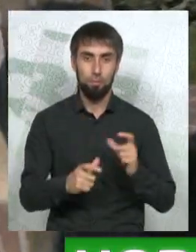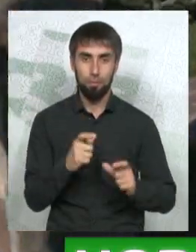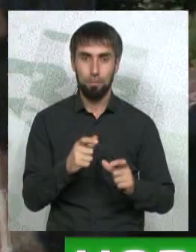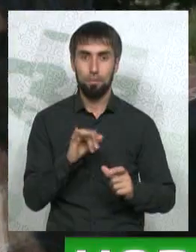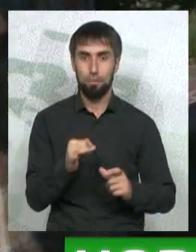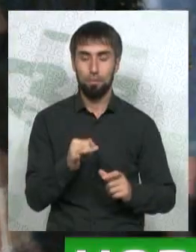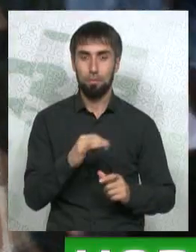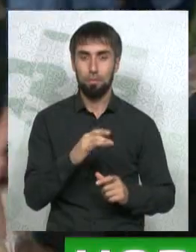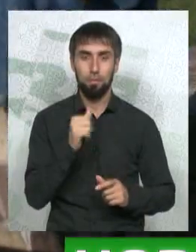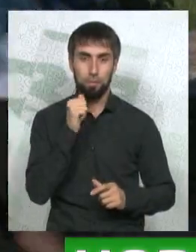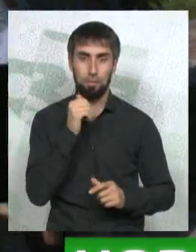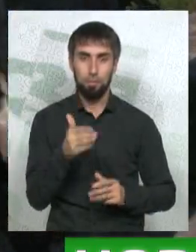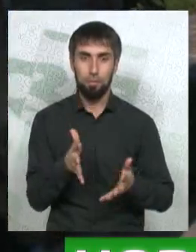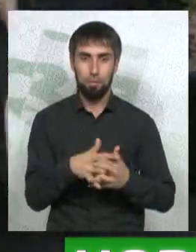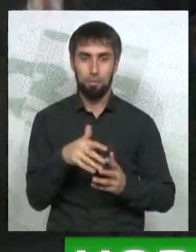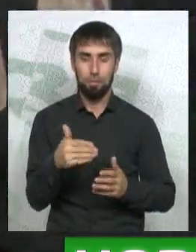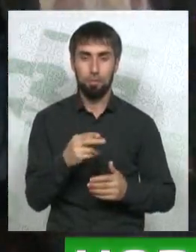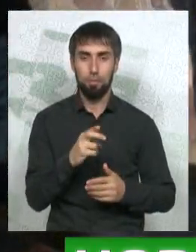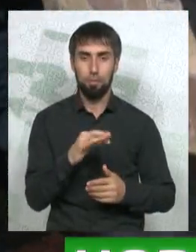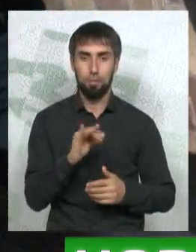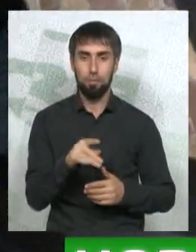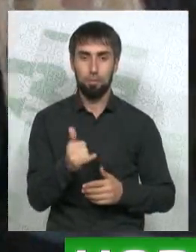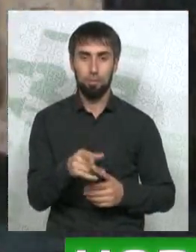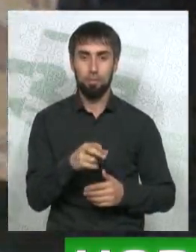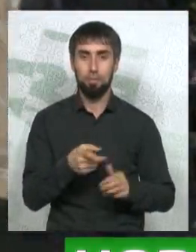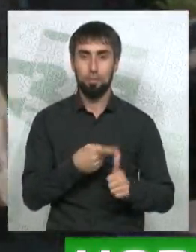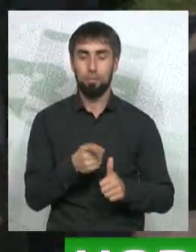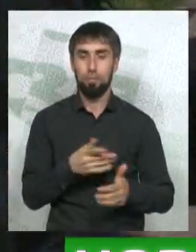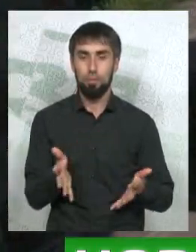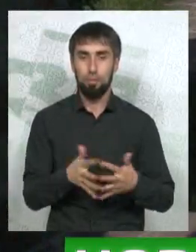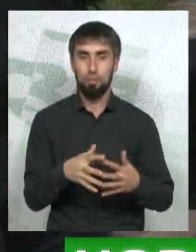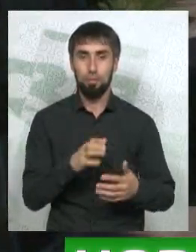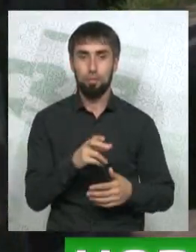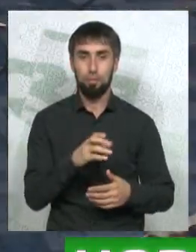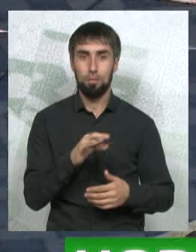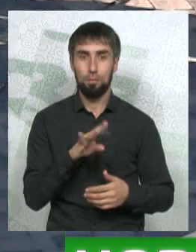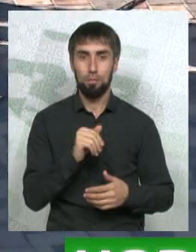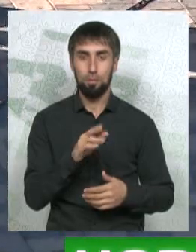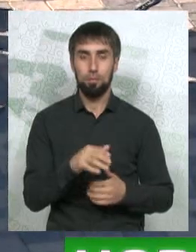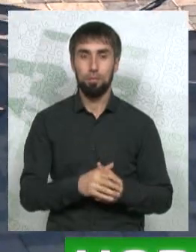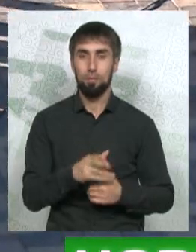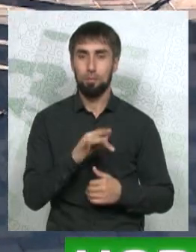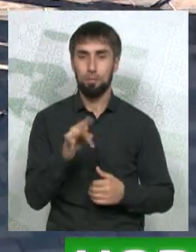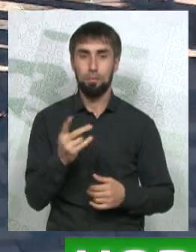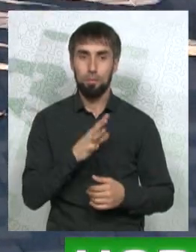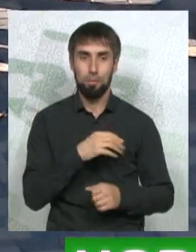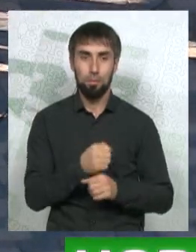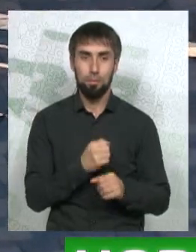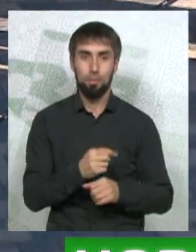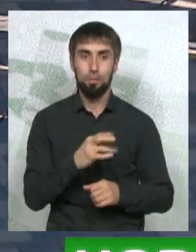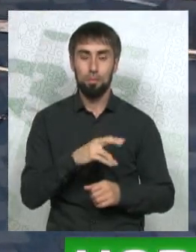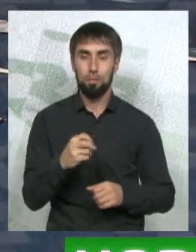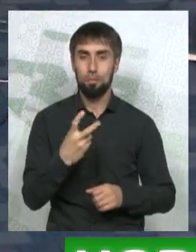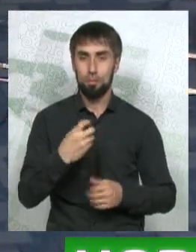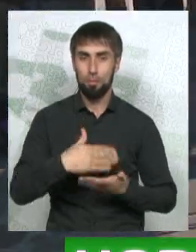с орехами. А вот сейчас какой процесс? Это сборка. У нас мы уже раскладываем бисквиты. Кондитерам предстояло сделать более